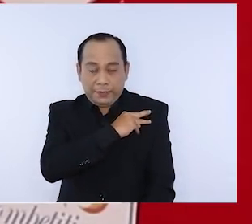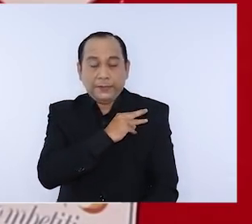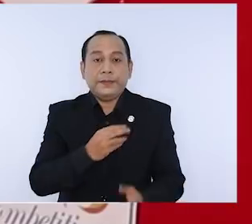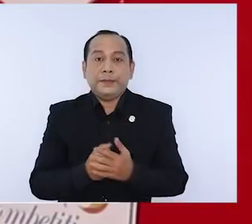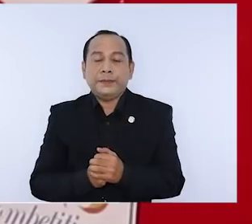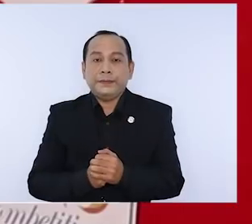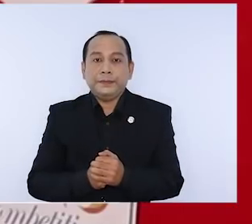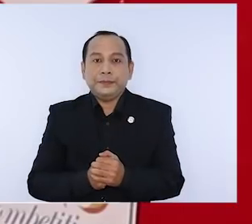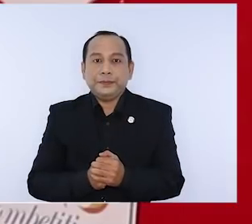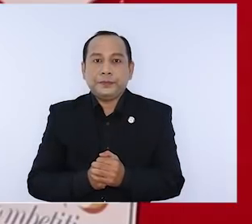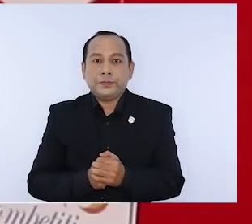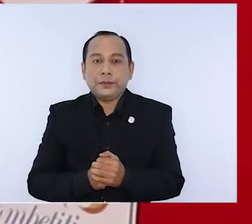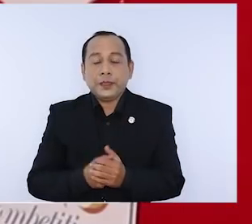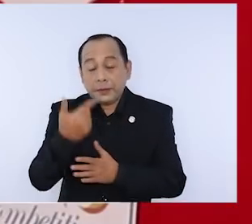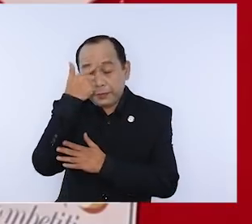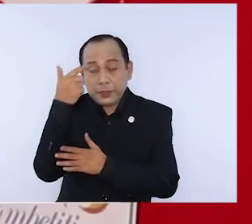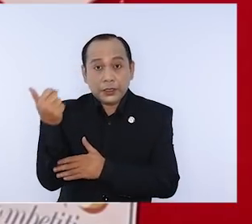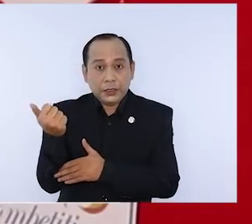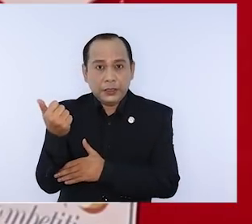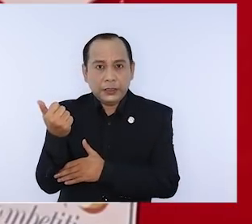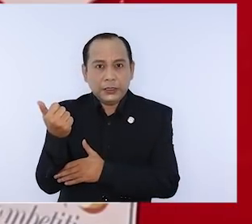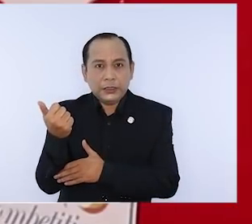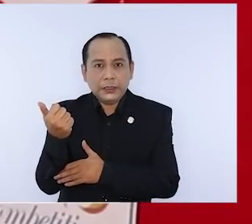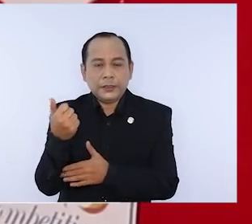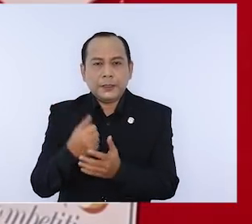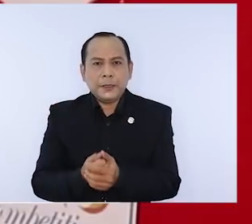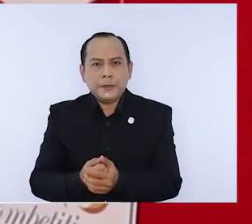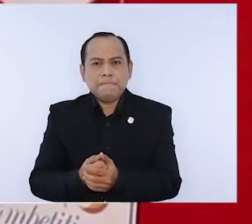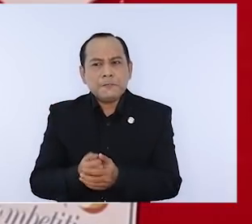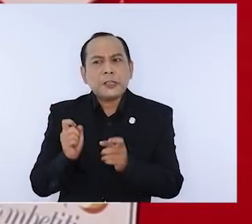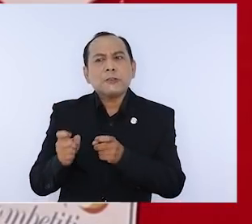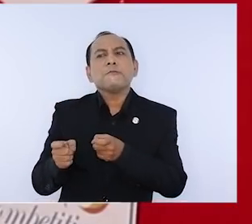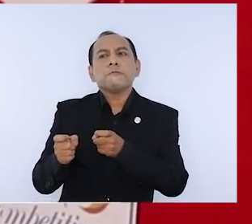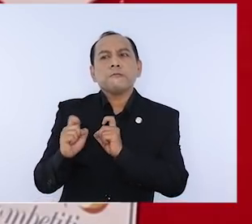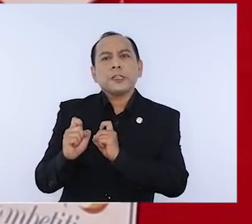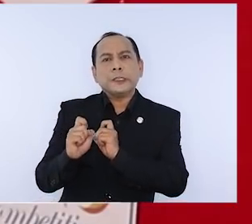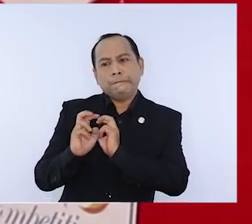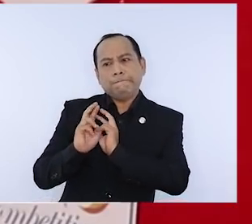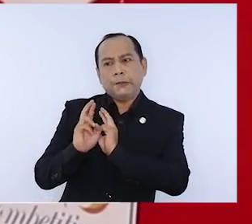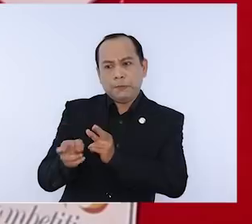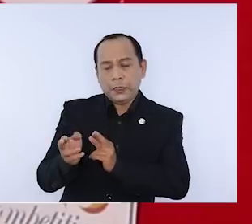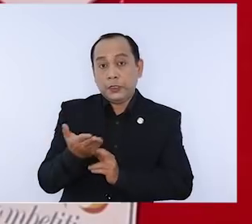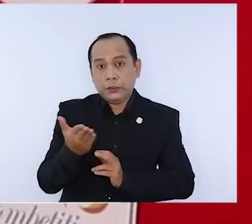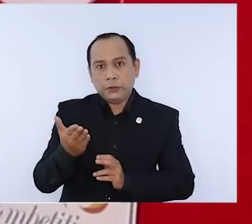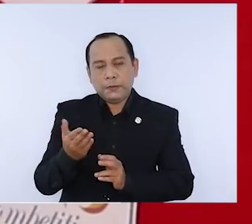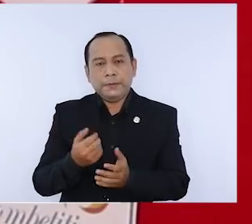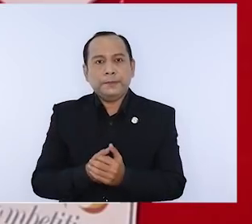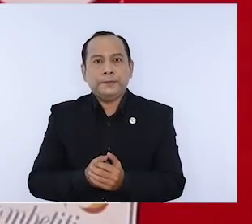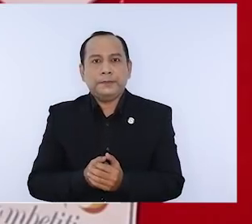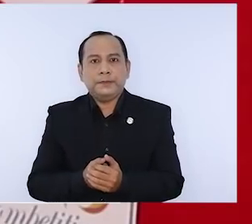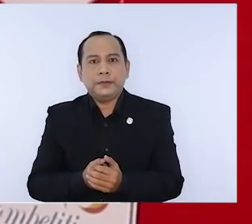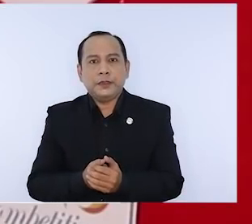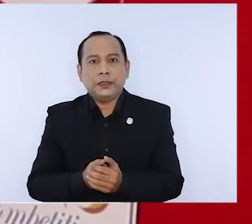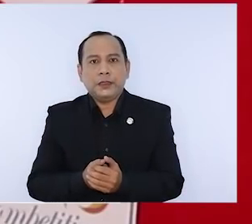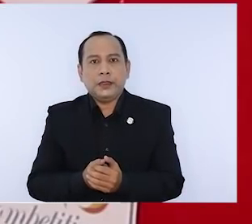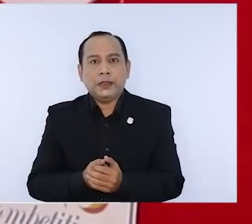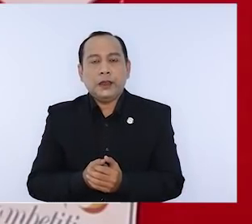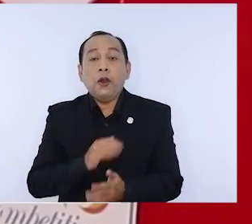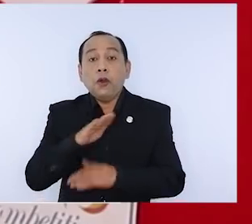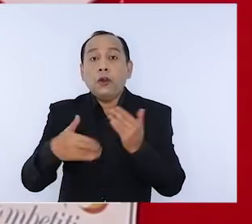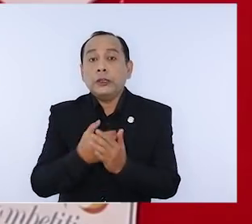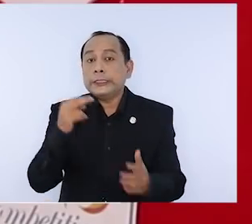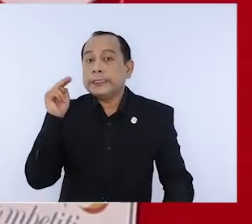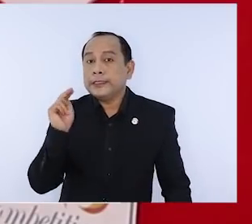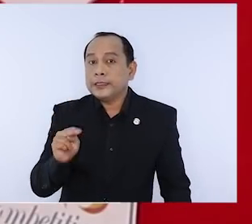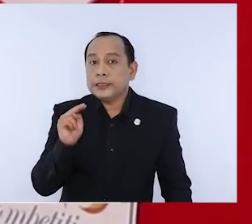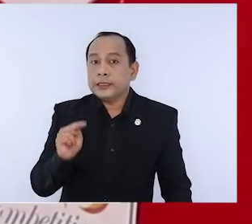Manalo, sapagkat napakaaga po nila para po tugunan ang pangangailangan